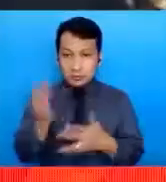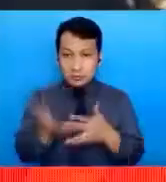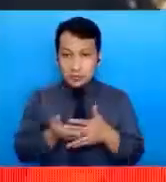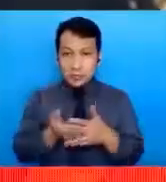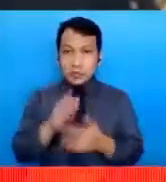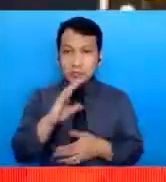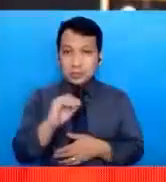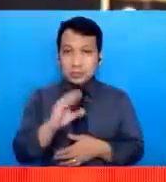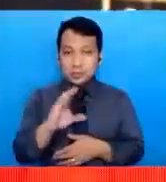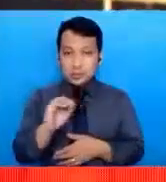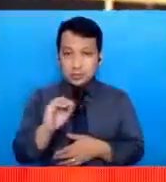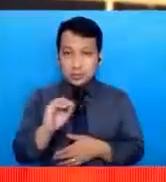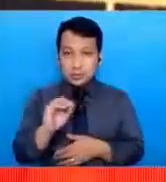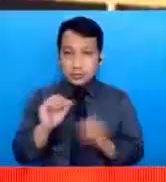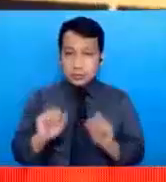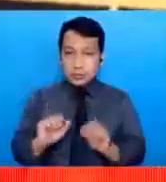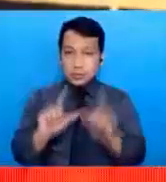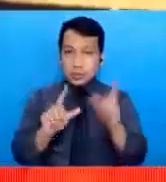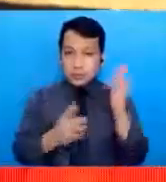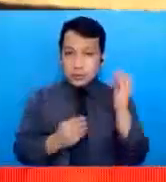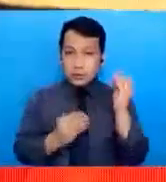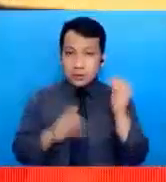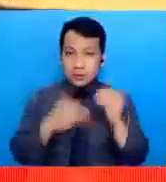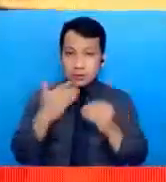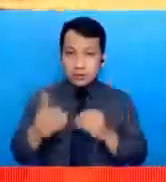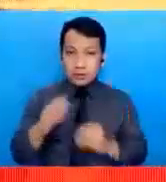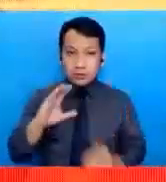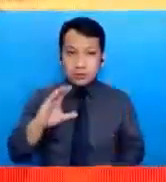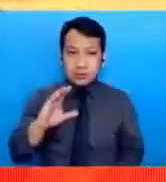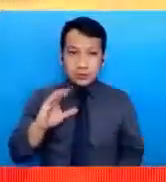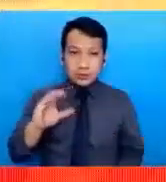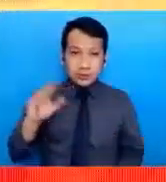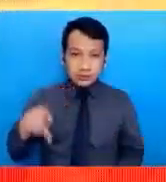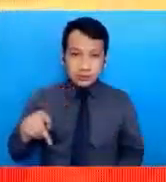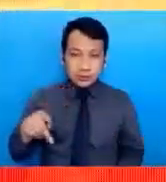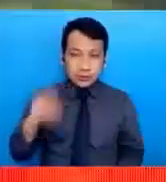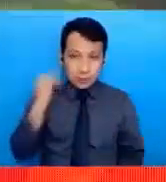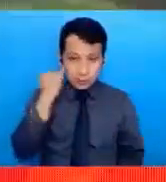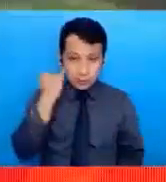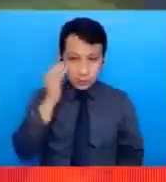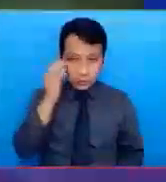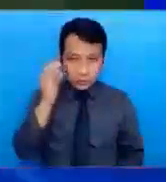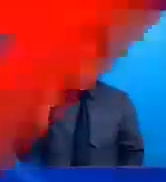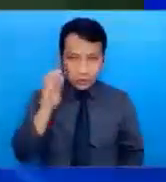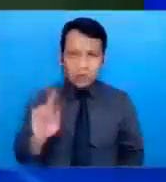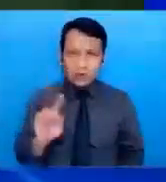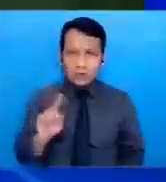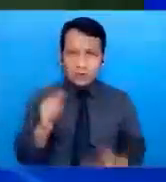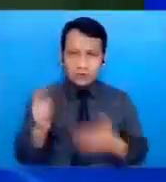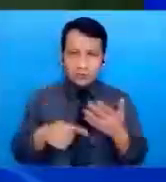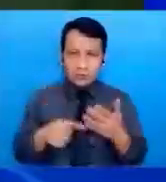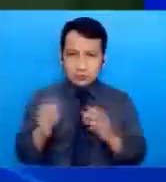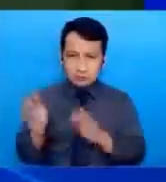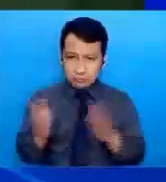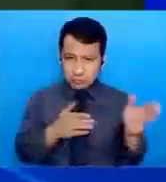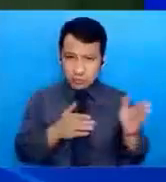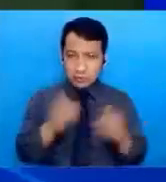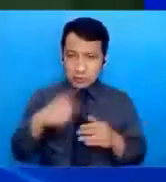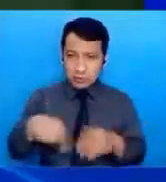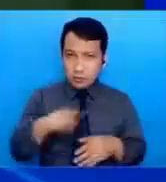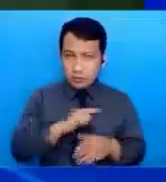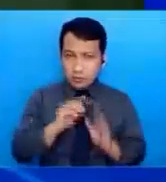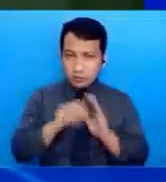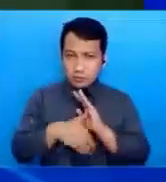Candidacy, may live update mula CCP Complex. Si JC Cosico. JC, all set na ba ang COMELEC para